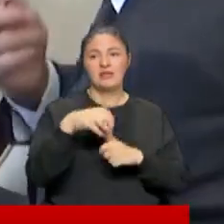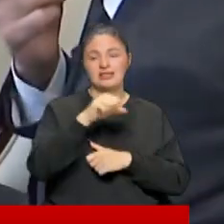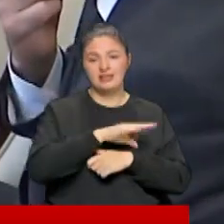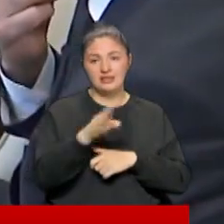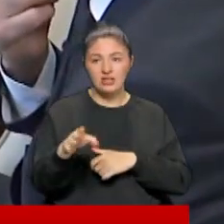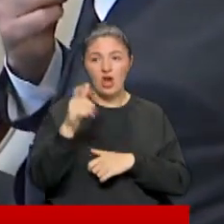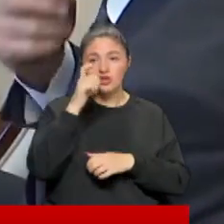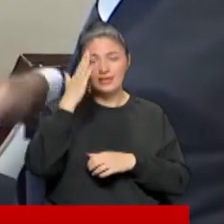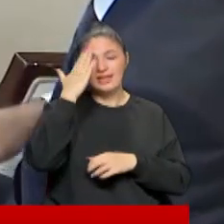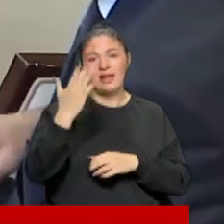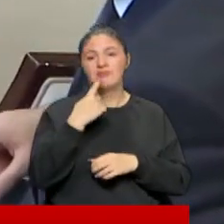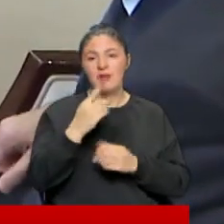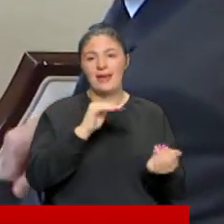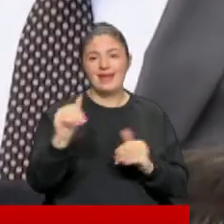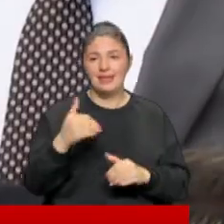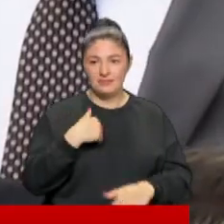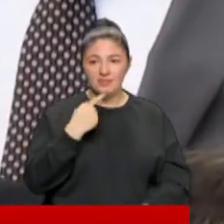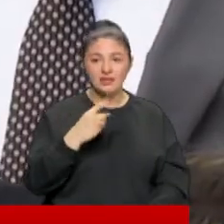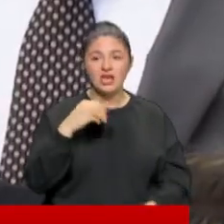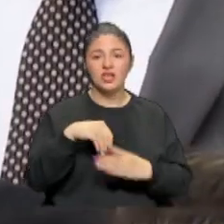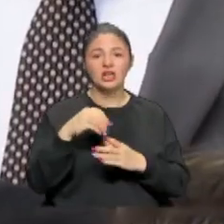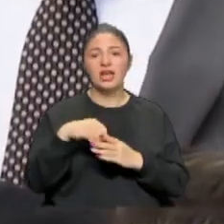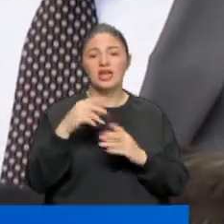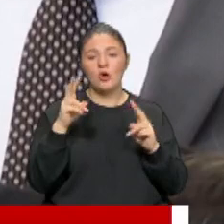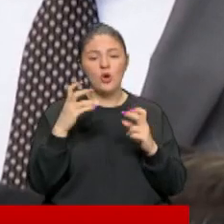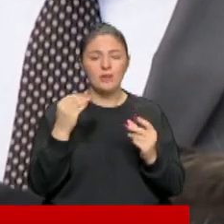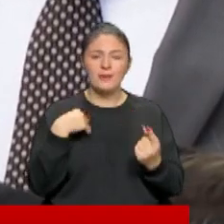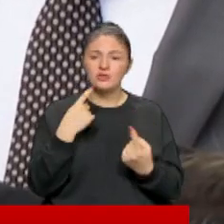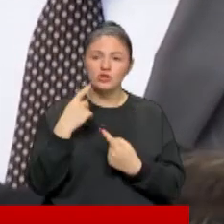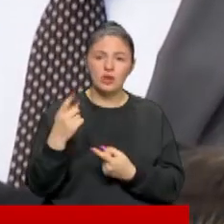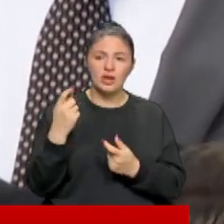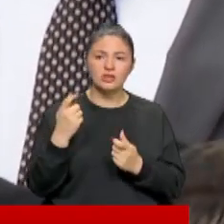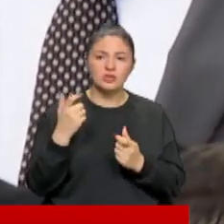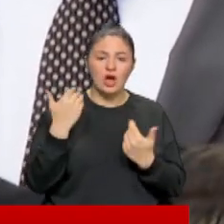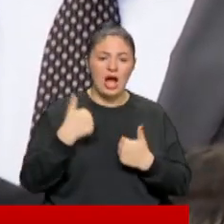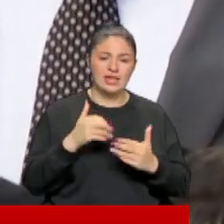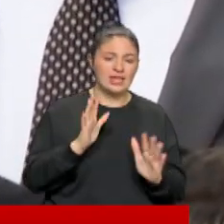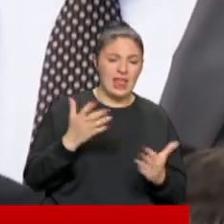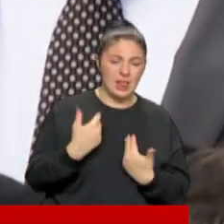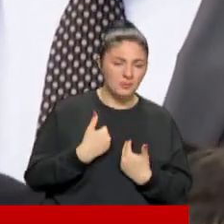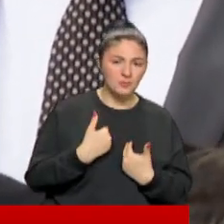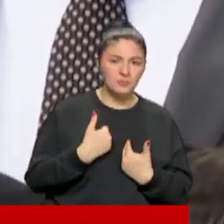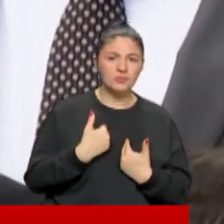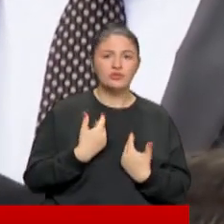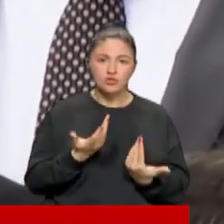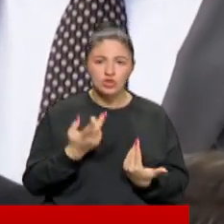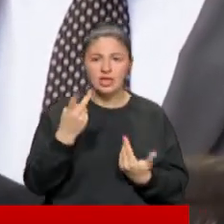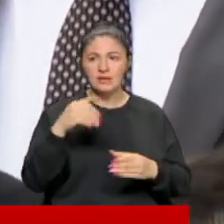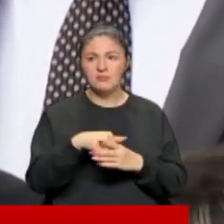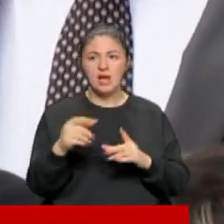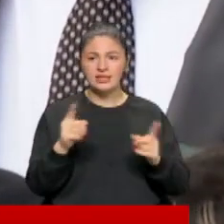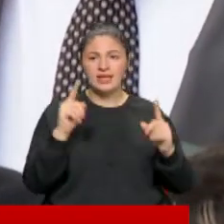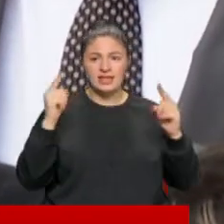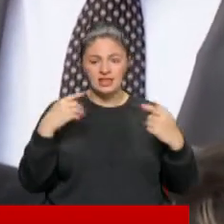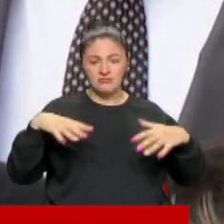başkanı Özgür Özel'in selamını iletmeye geldim dedi bir içerik olarak ben bir şey iletme durumunda zaten değildim çünkü iki partinin